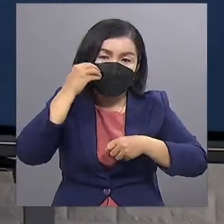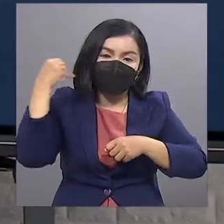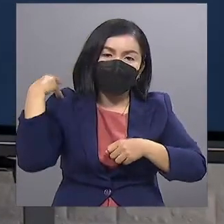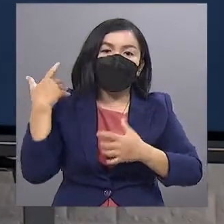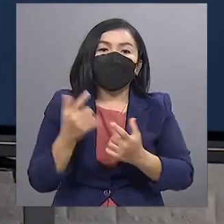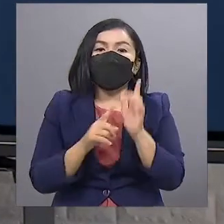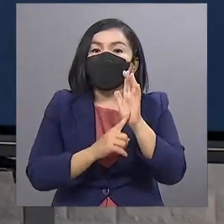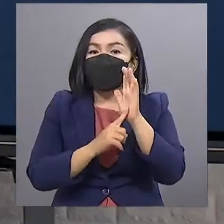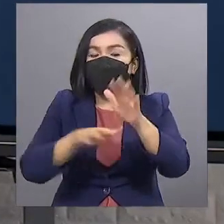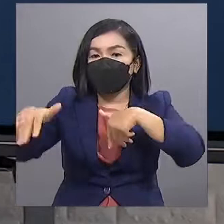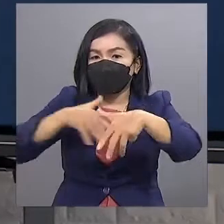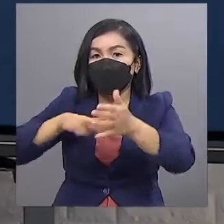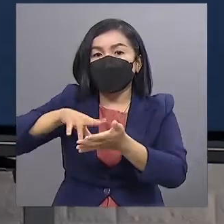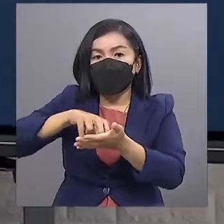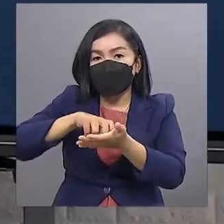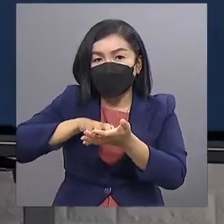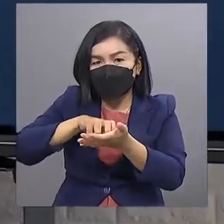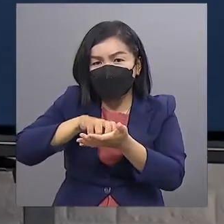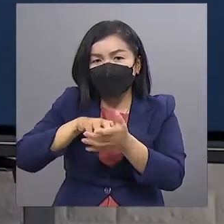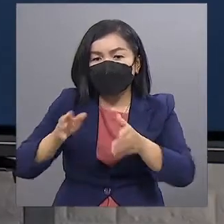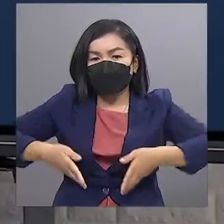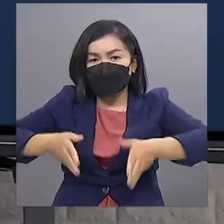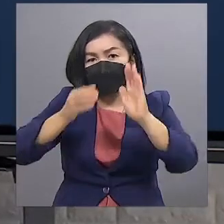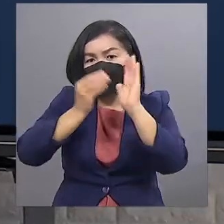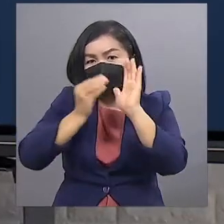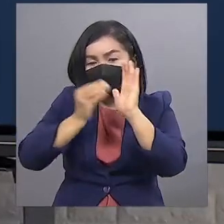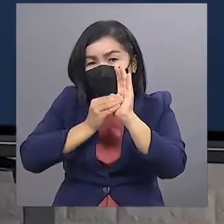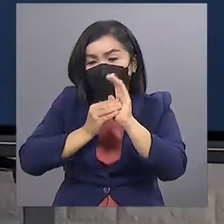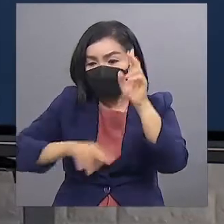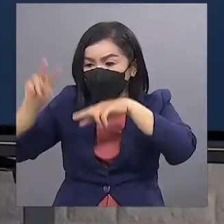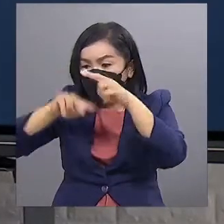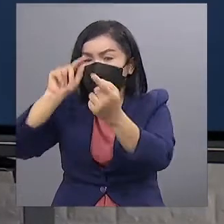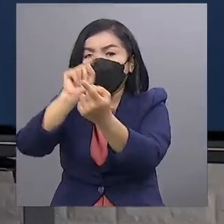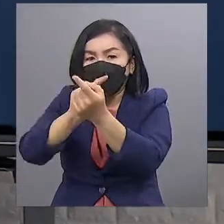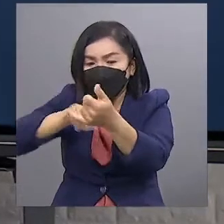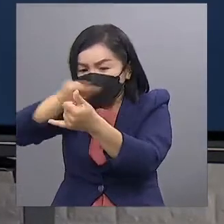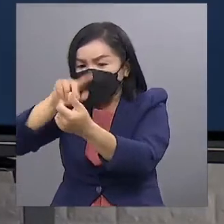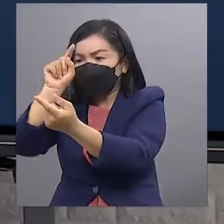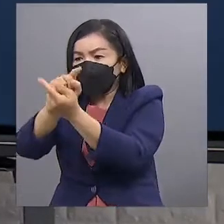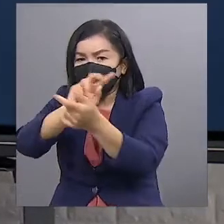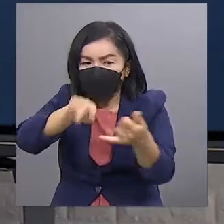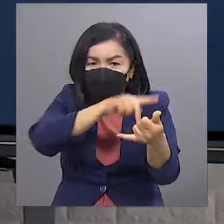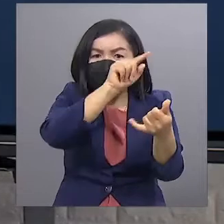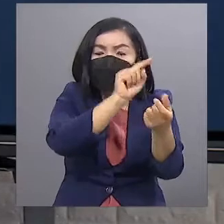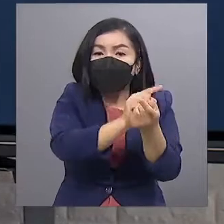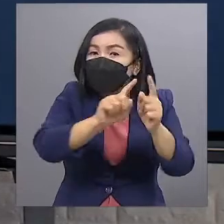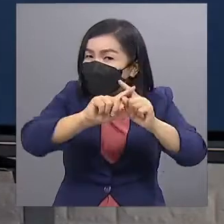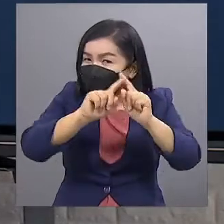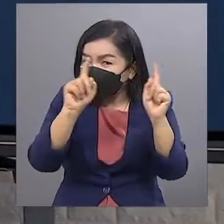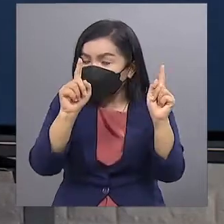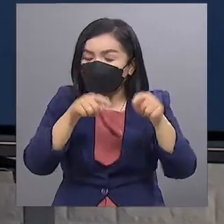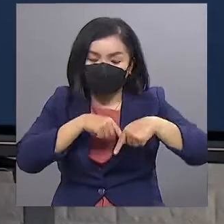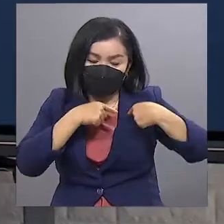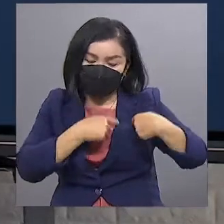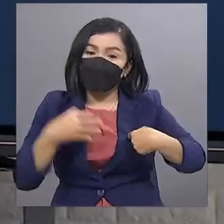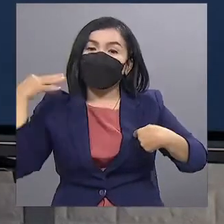14 ไร้ที่นั่เรีกได้ว่าิ่งตรวดก็ยิ่งเจอนะครับแต่วชงดีครับ ที่มีทมพยาบาลอาศาเหล่านี้ทพวกเขาคอย